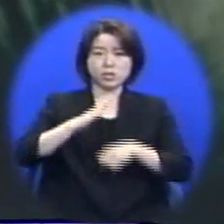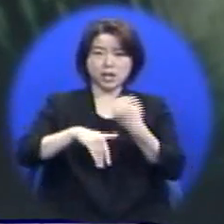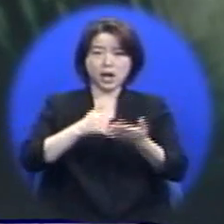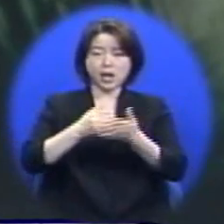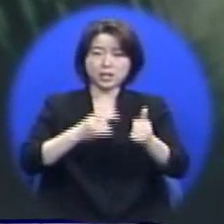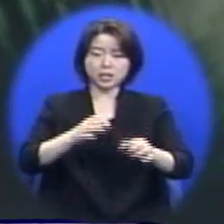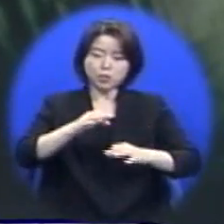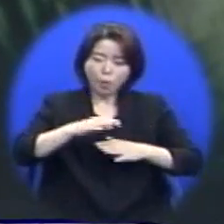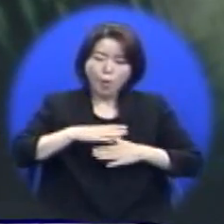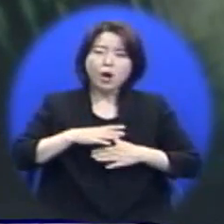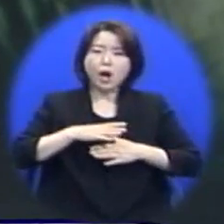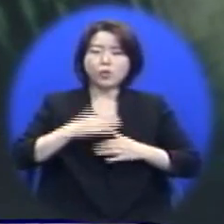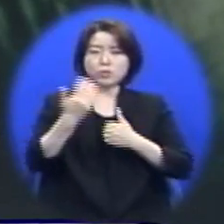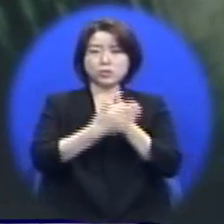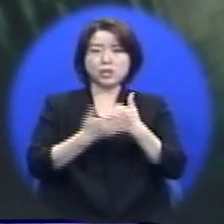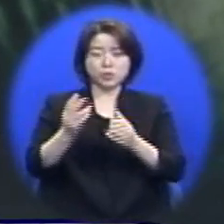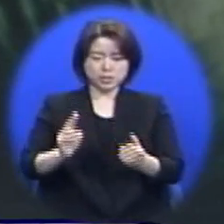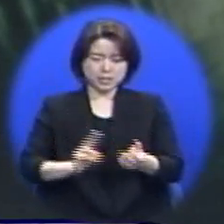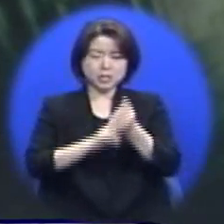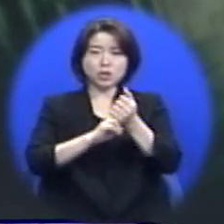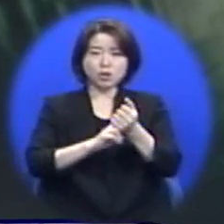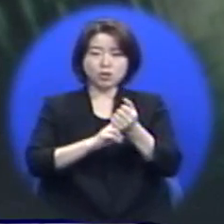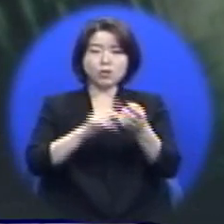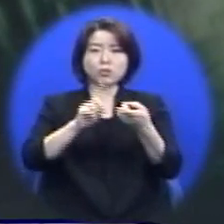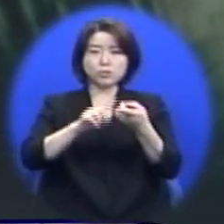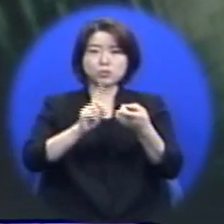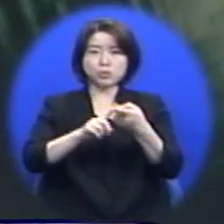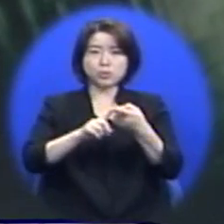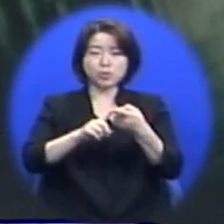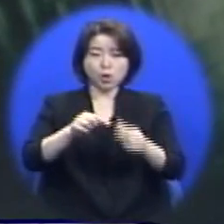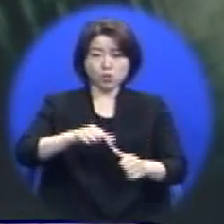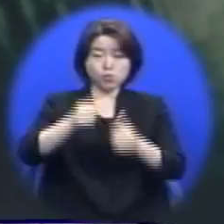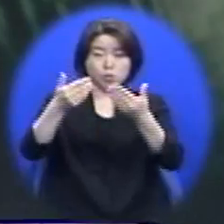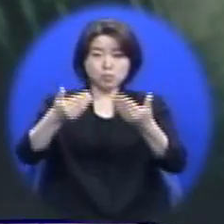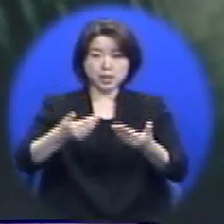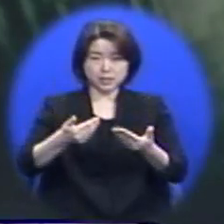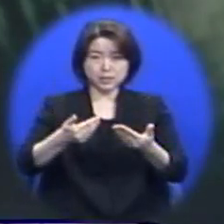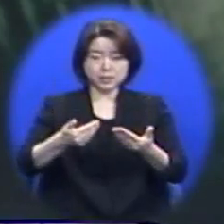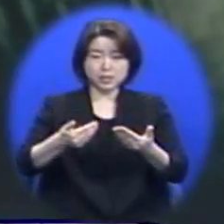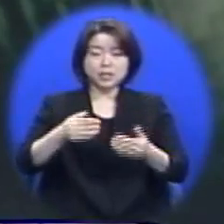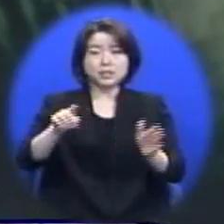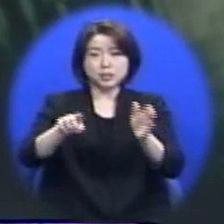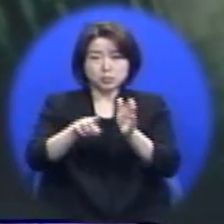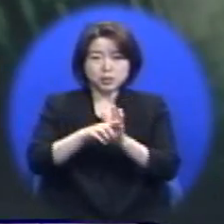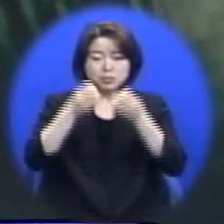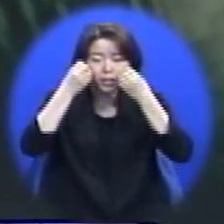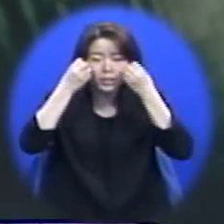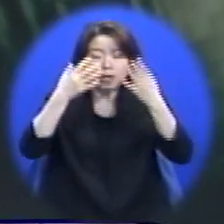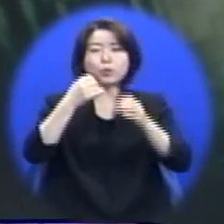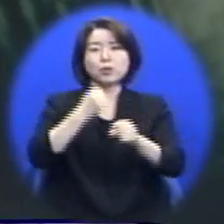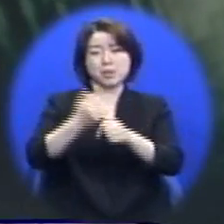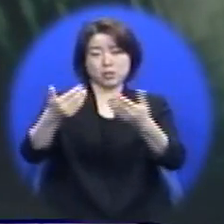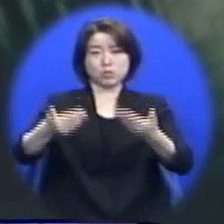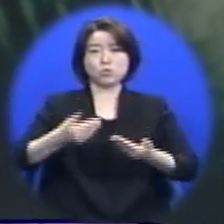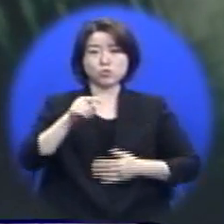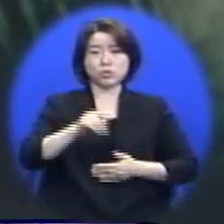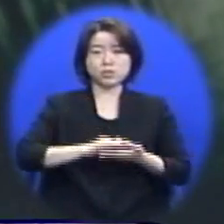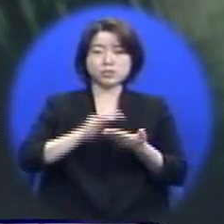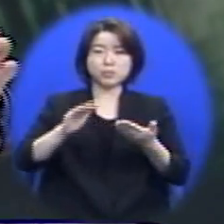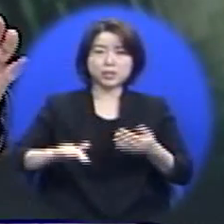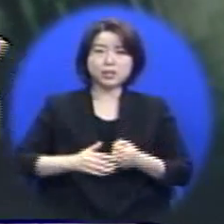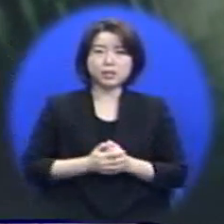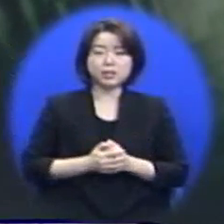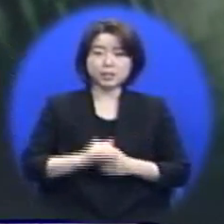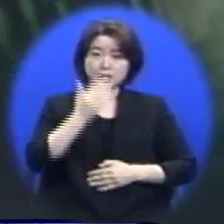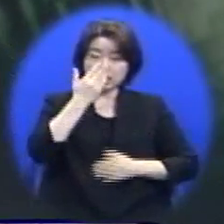은혜로 기적으로 구원받은 자다 하는 구원의 믿음을 다시 새롭게 하는 것입니다.